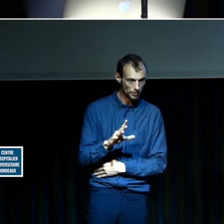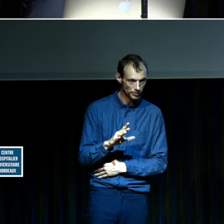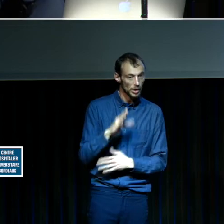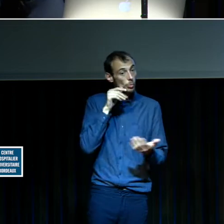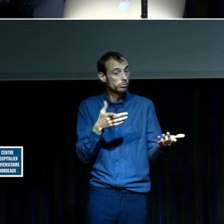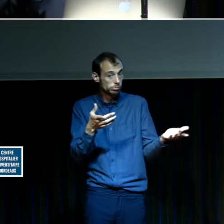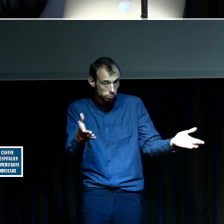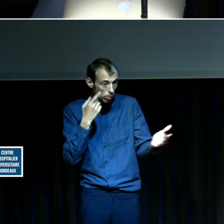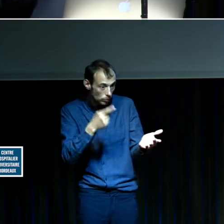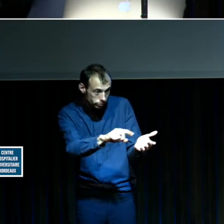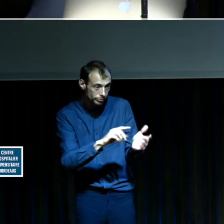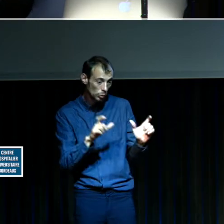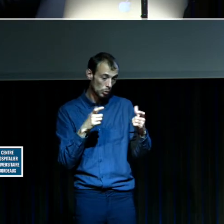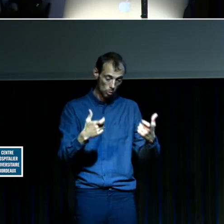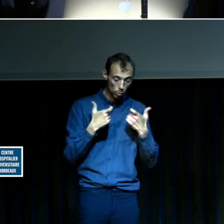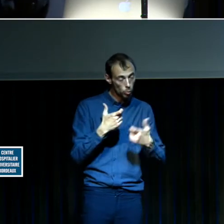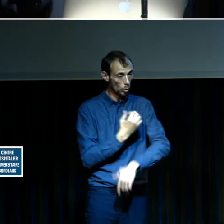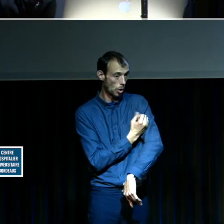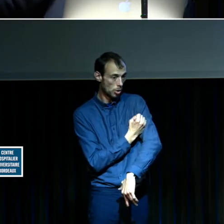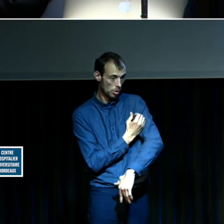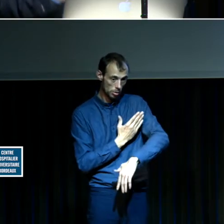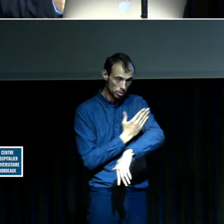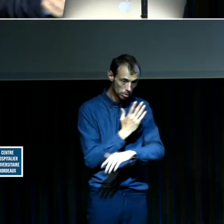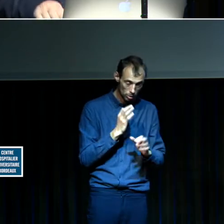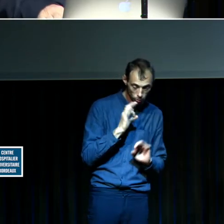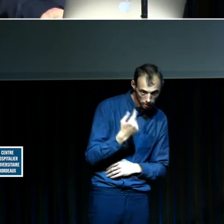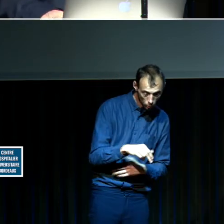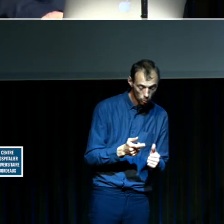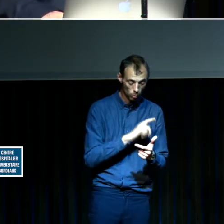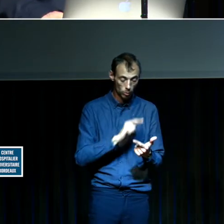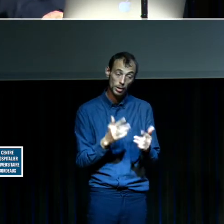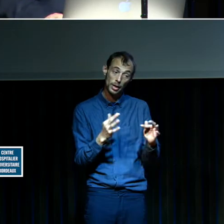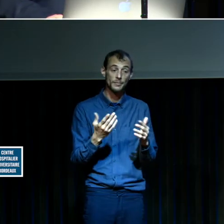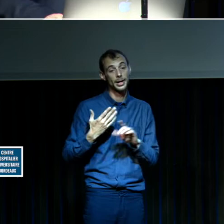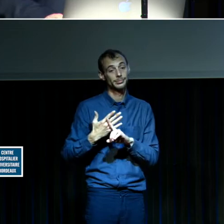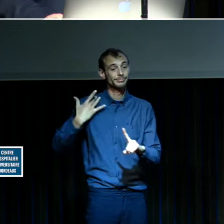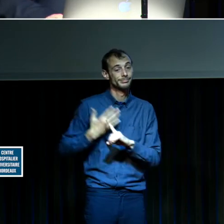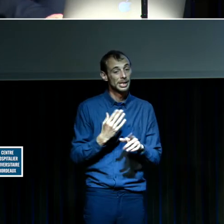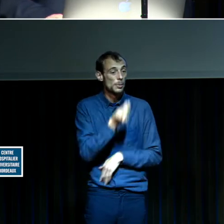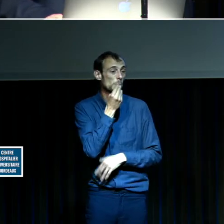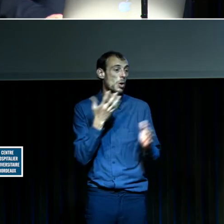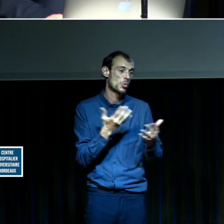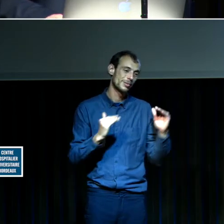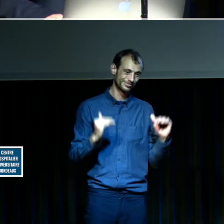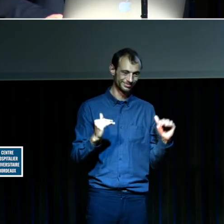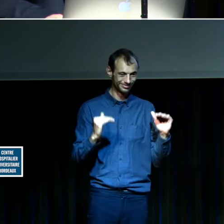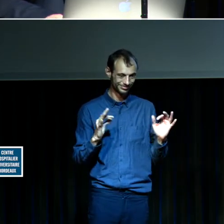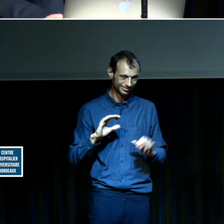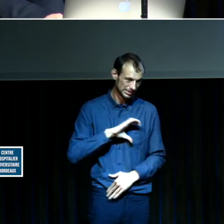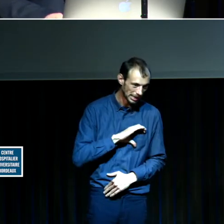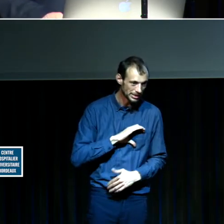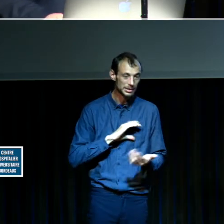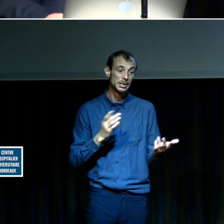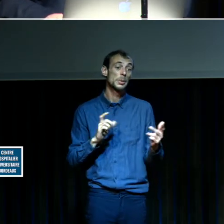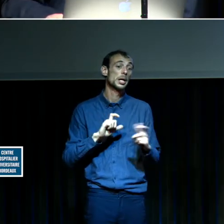vie, apprenez à vous prendre le pouls, vérifiez qu'il est régulier. Et puis, si vous voulez, vous pouvez passer